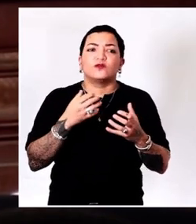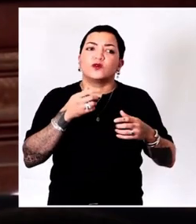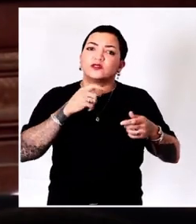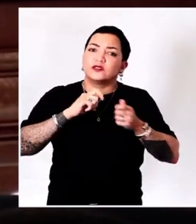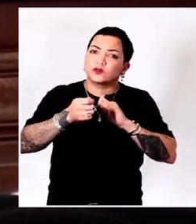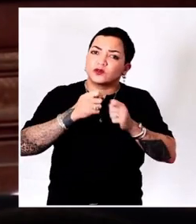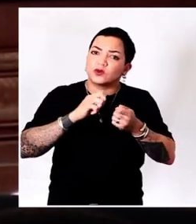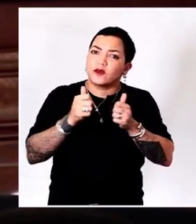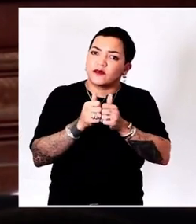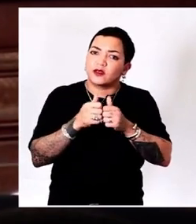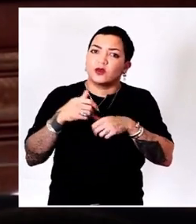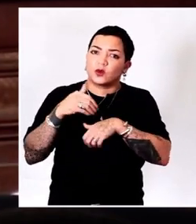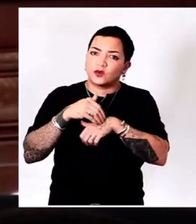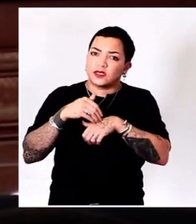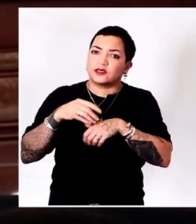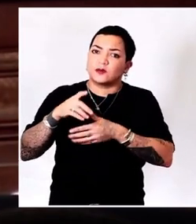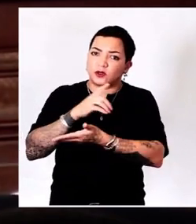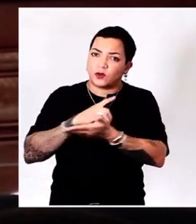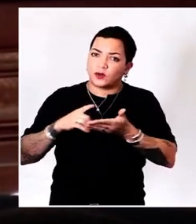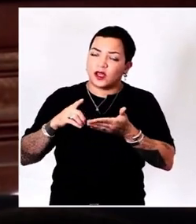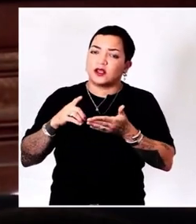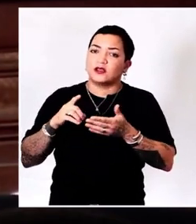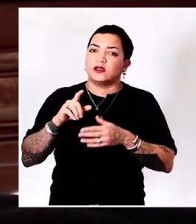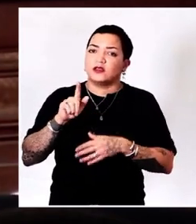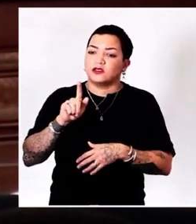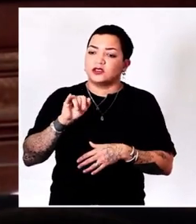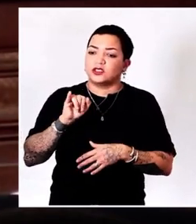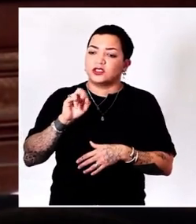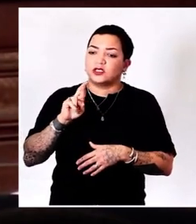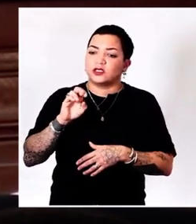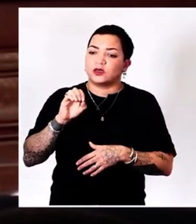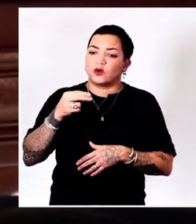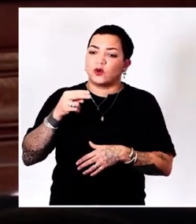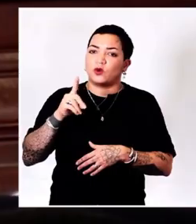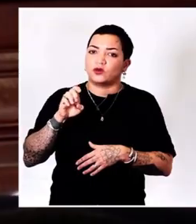Bordeaux et le conseil départemental de la Gironde en cette période de crise. Je vous remercie.